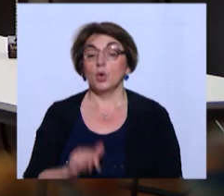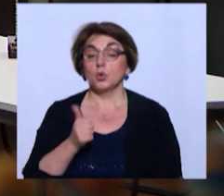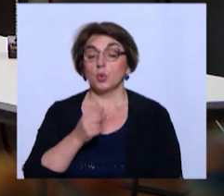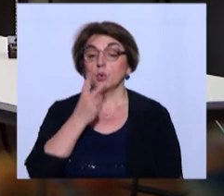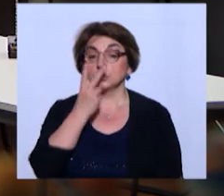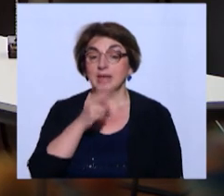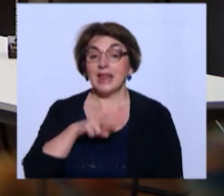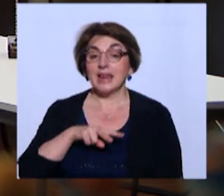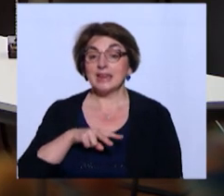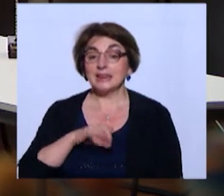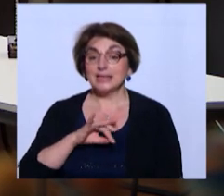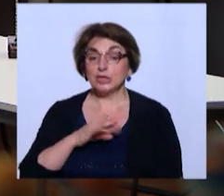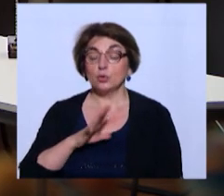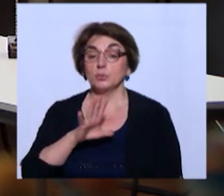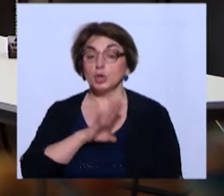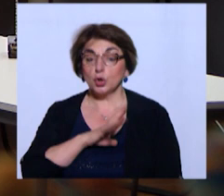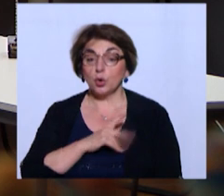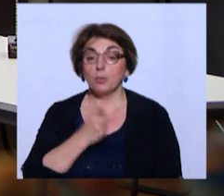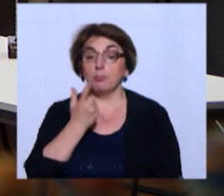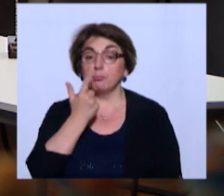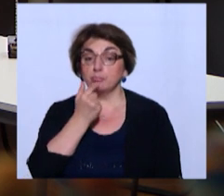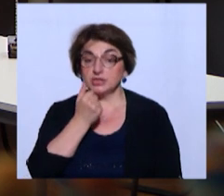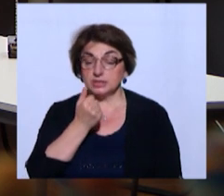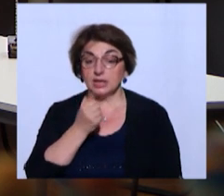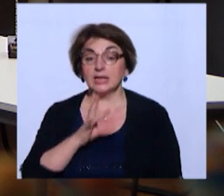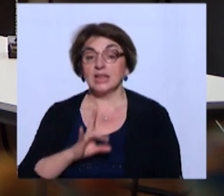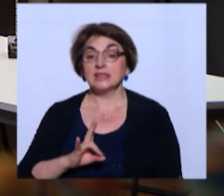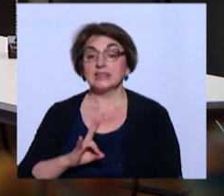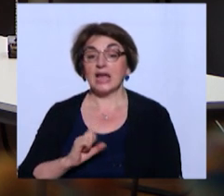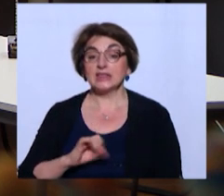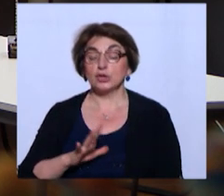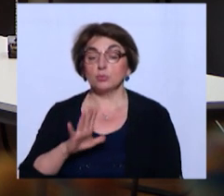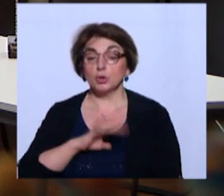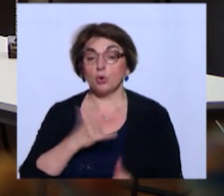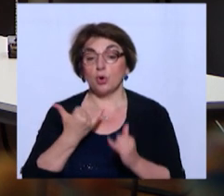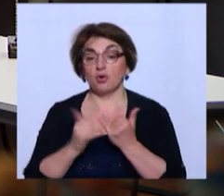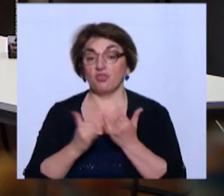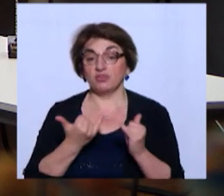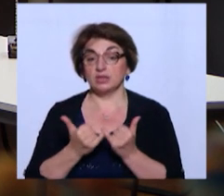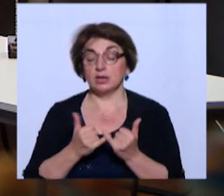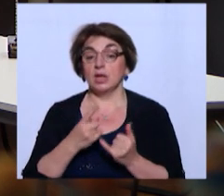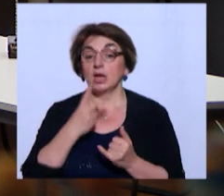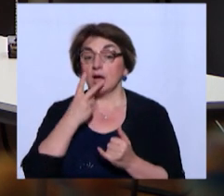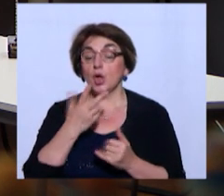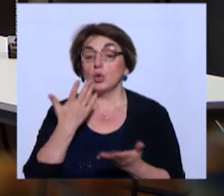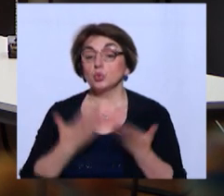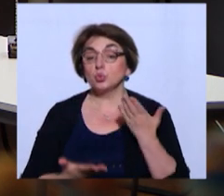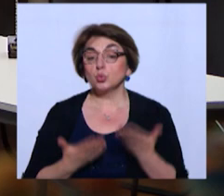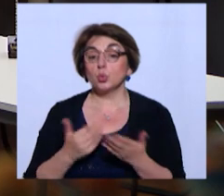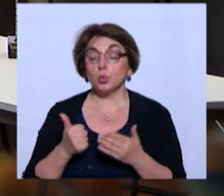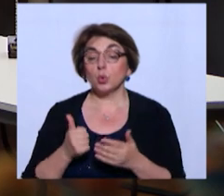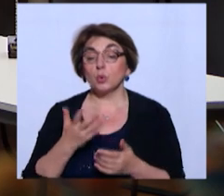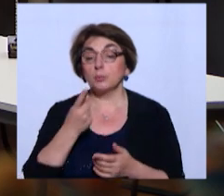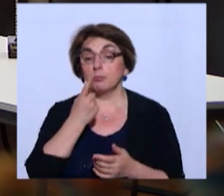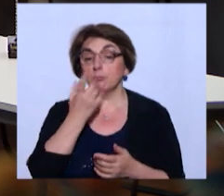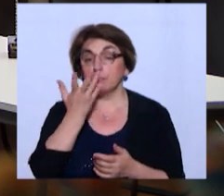ანუ როგორც ნახეთ, ლითიუმს ჰქონდა წითელი ფერის ალი, ხოლო ნატრიუმს ყვითელი. ეხლა ნახოთ თუ